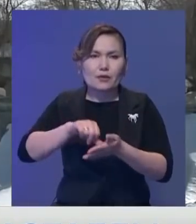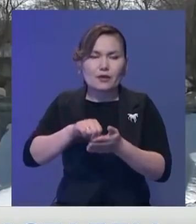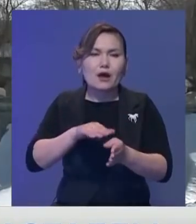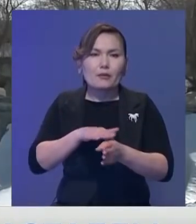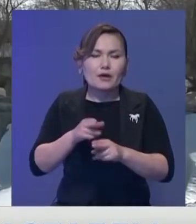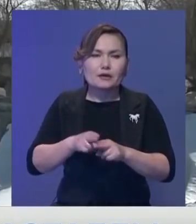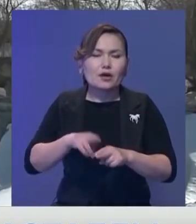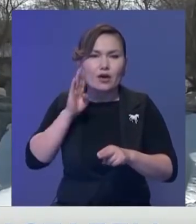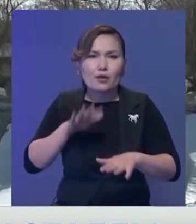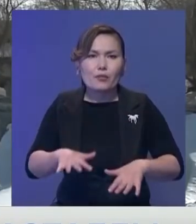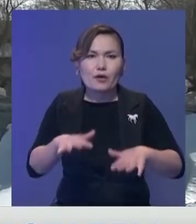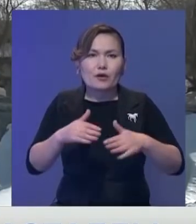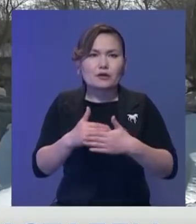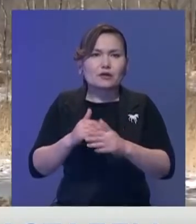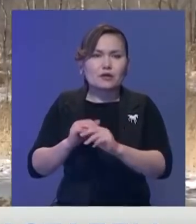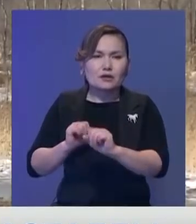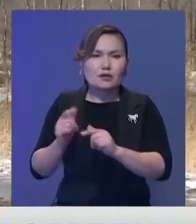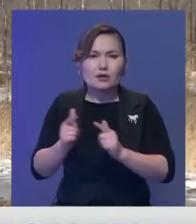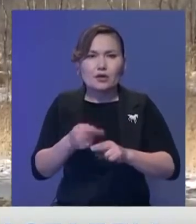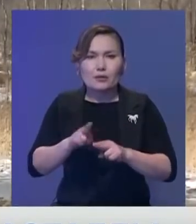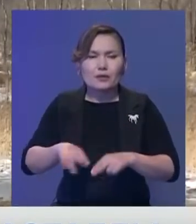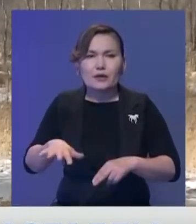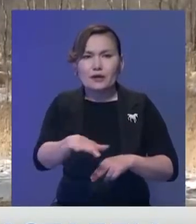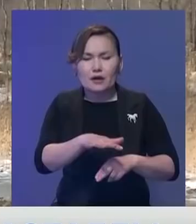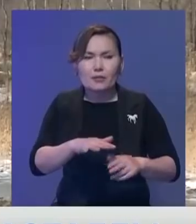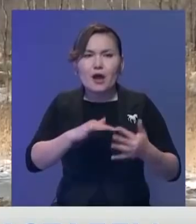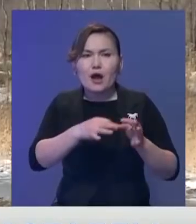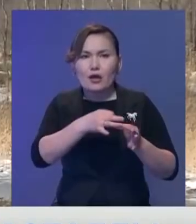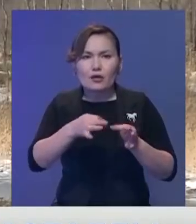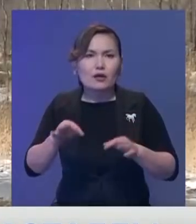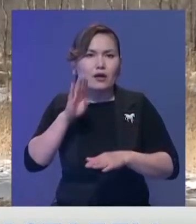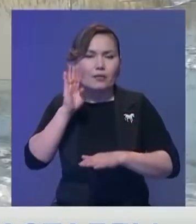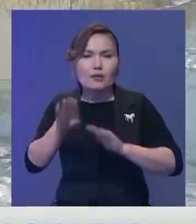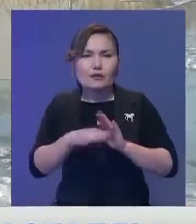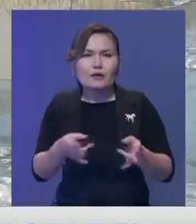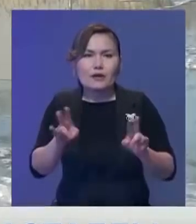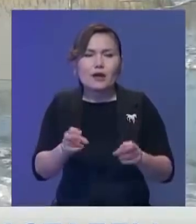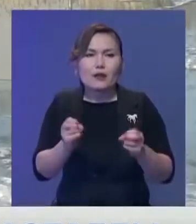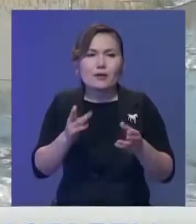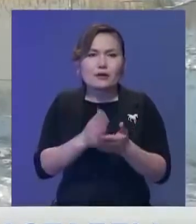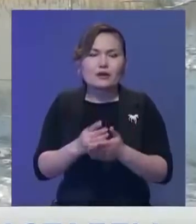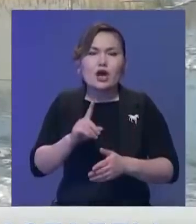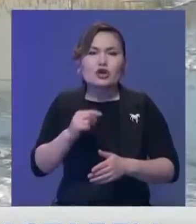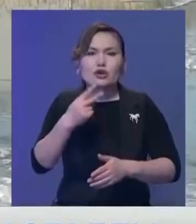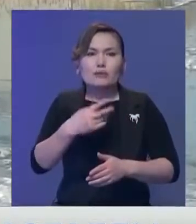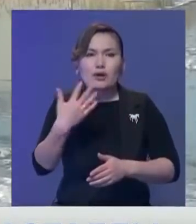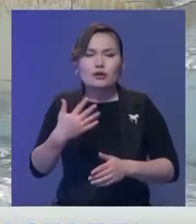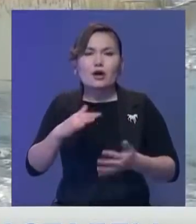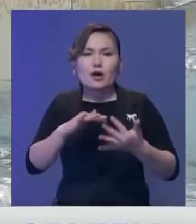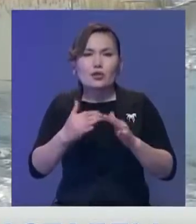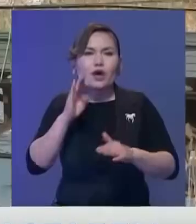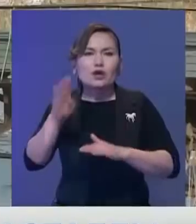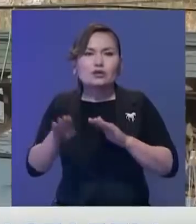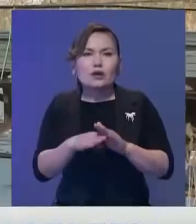айтып келмейтінін де ескерген жөн. Аудандардағы жағдай да қиын болу мүмкін. Өйткені аймақта 125 елді мекенді